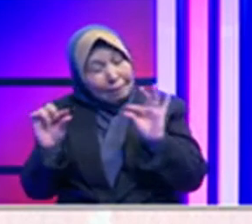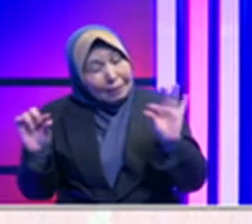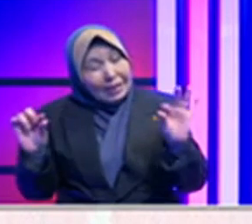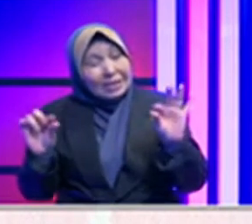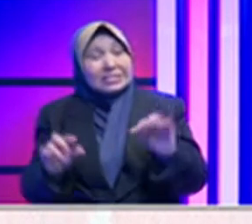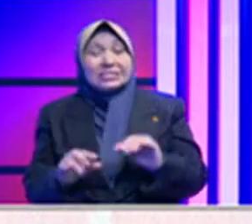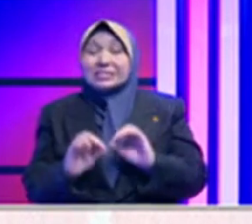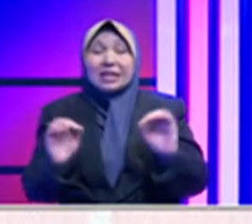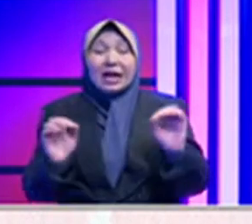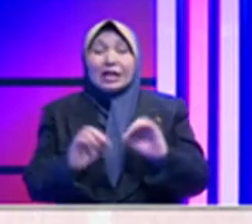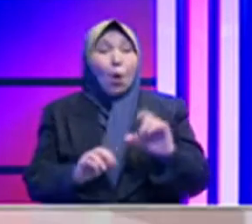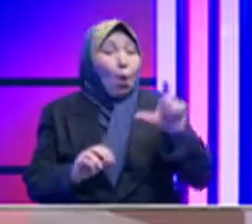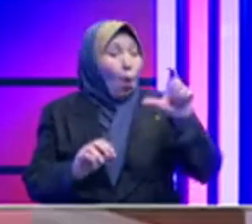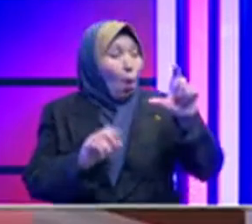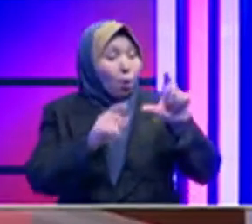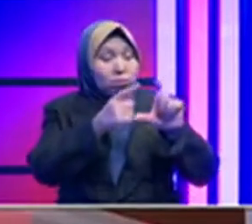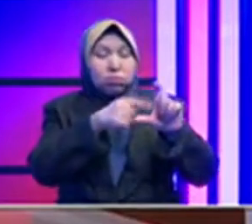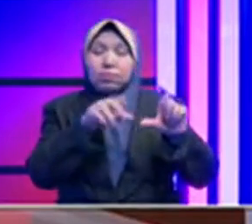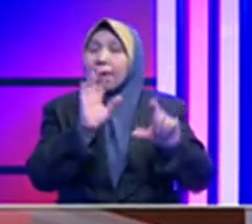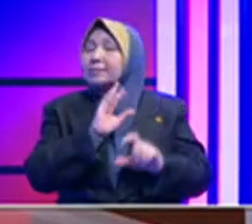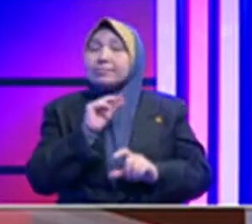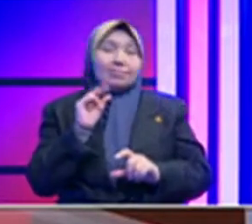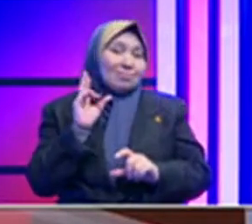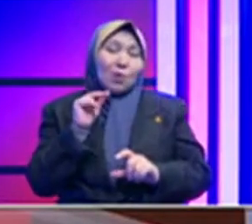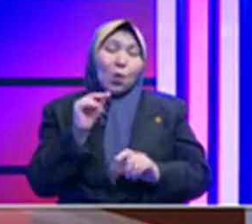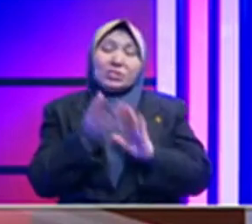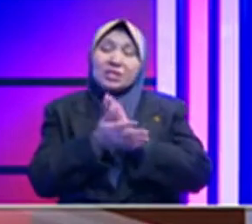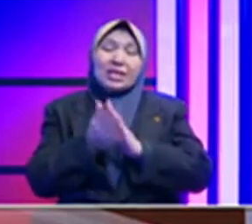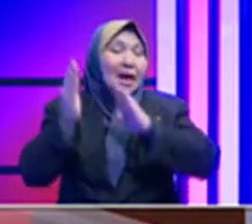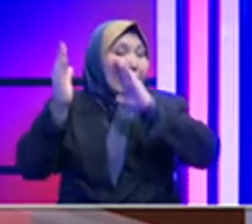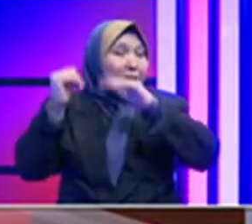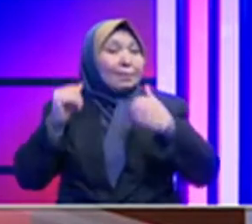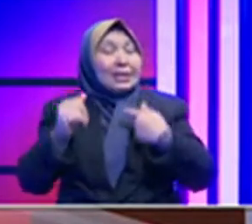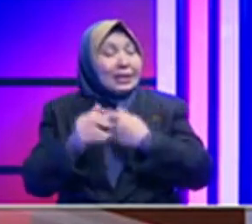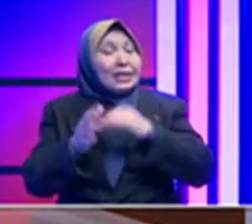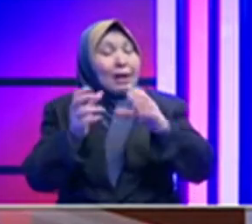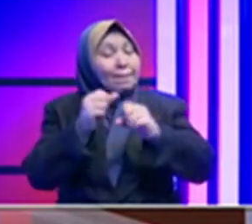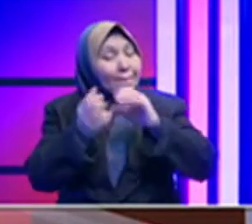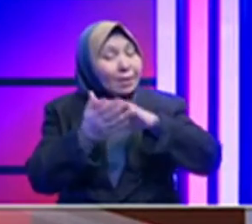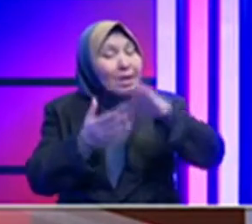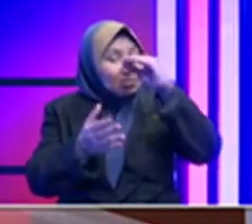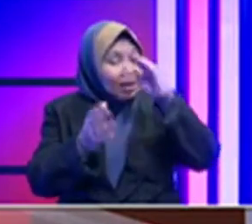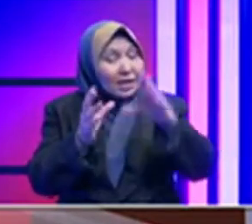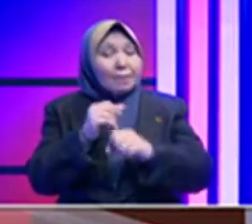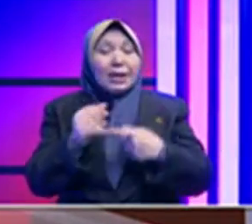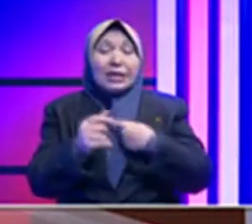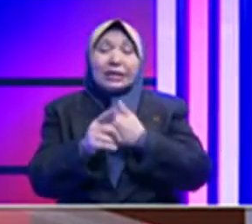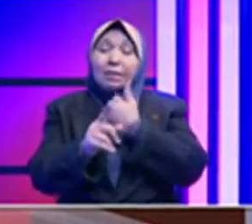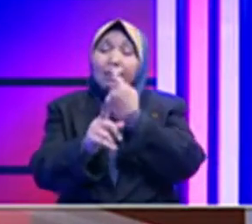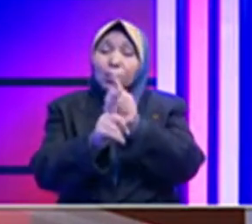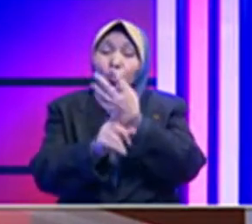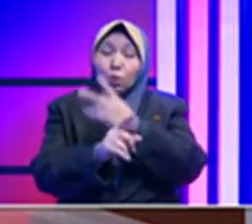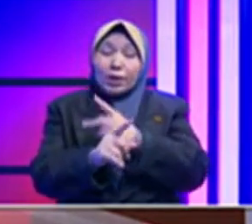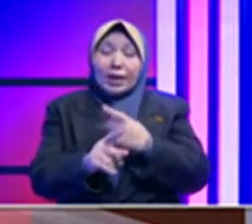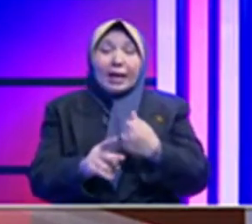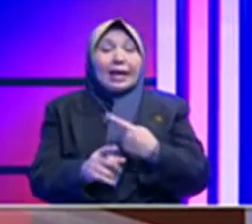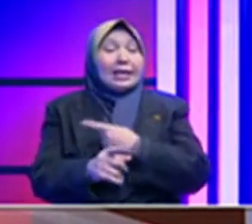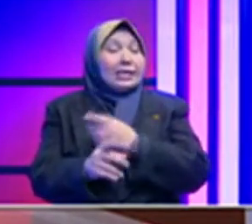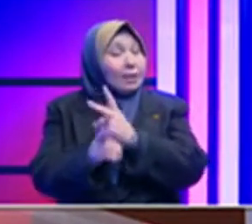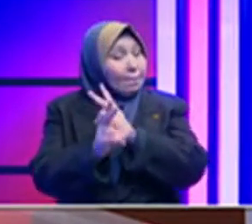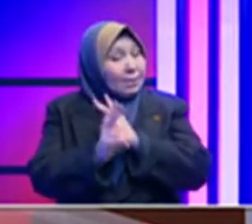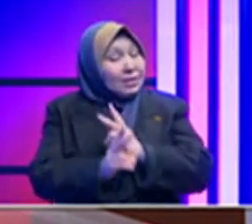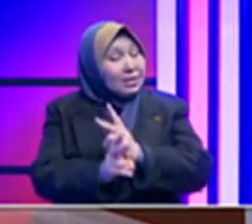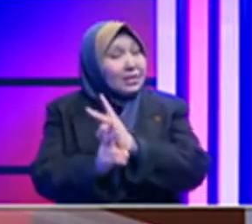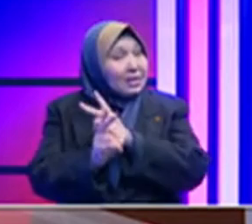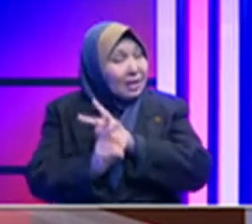tadi lagi bunyi tebal jadi mudah-mudahan dapat kita belajar dan Kenapa kita per betulkan ataupun kita menjaga